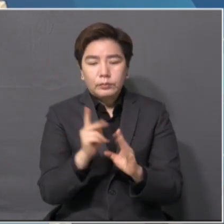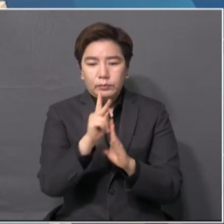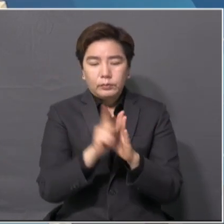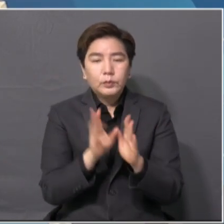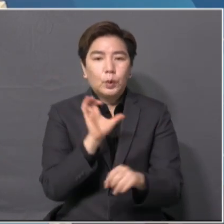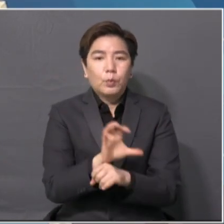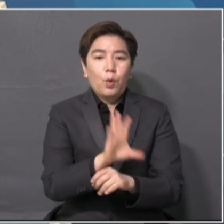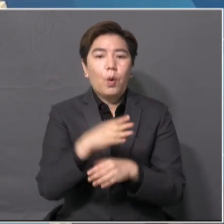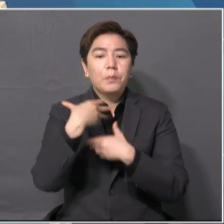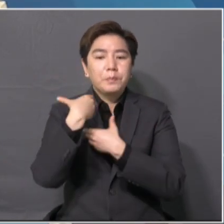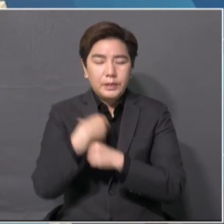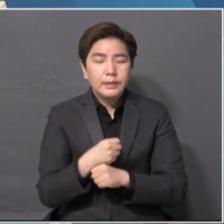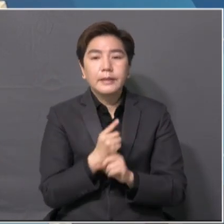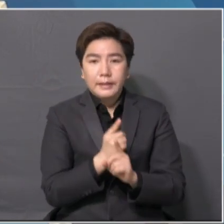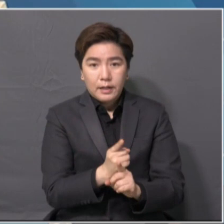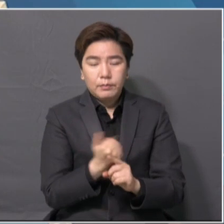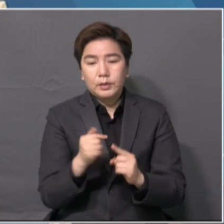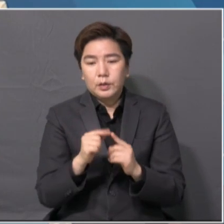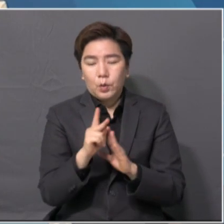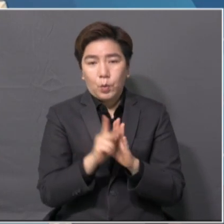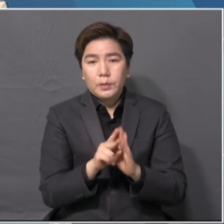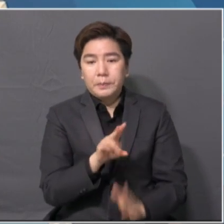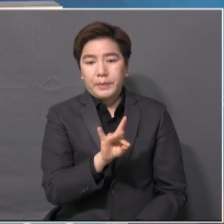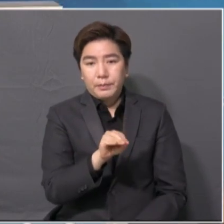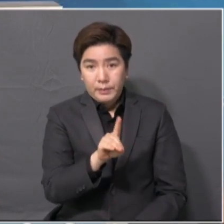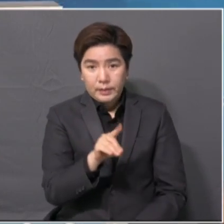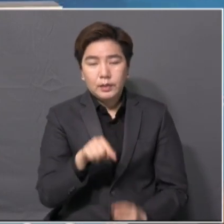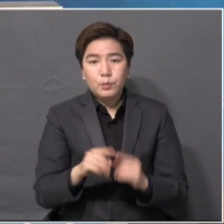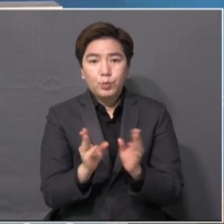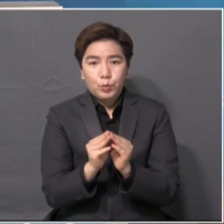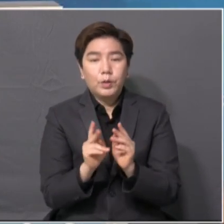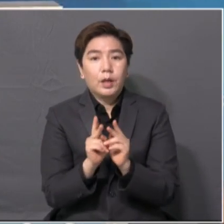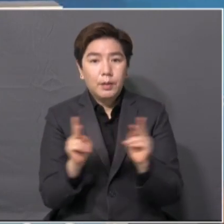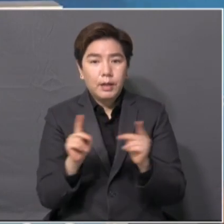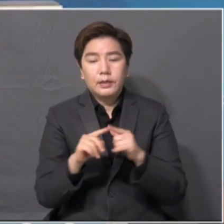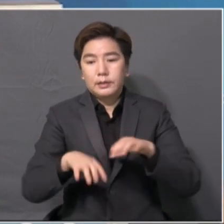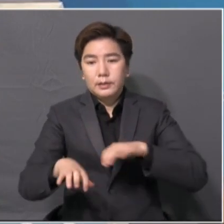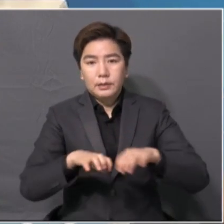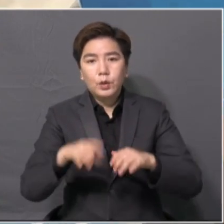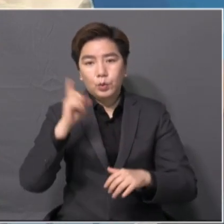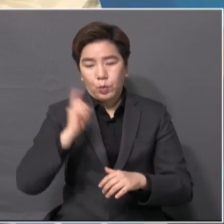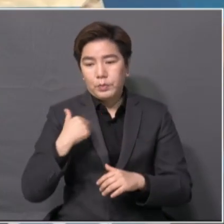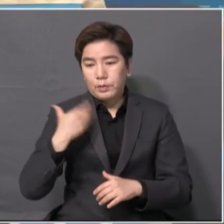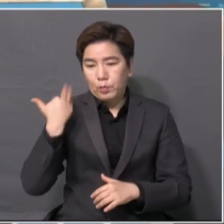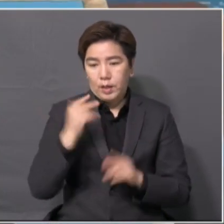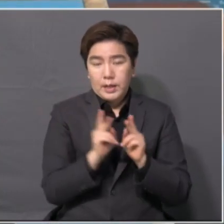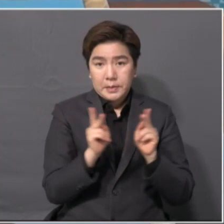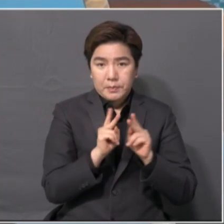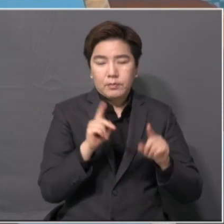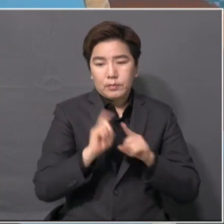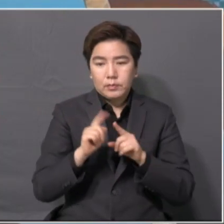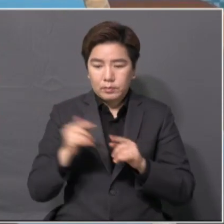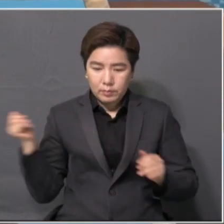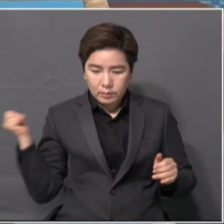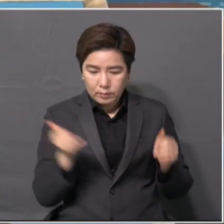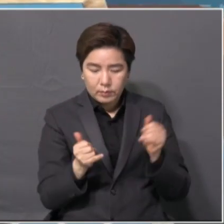ข้อบัคับพักทุกประการละค่ะข้อบัคับที่ 81 เรื่ององคประชุกรรมการบริหารพักจะต้องมีอดีตกรรมการบริหาร